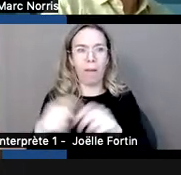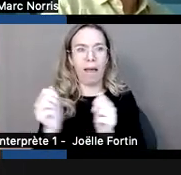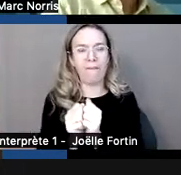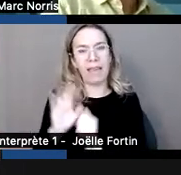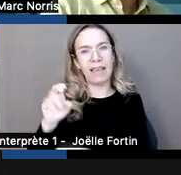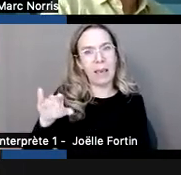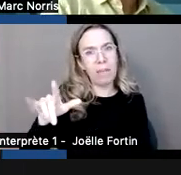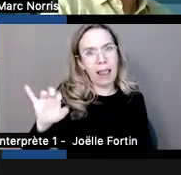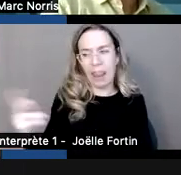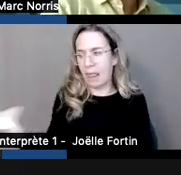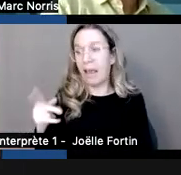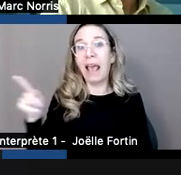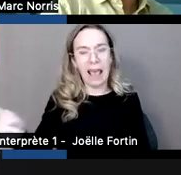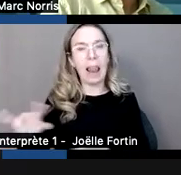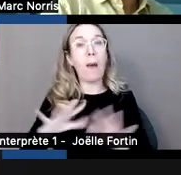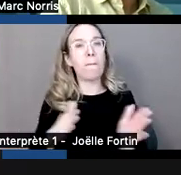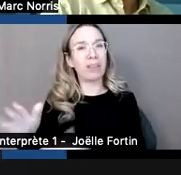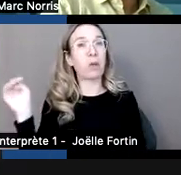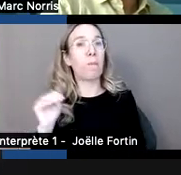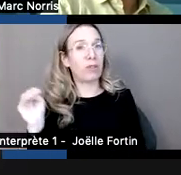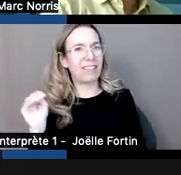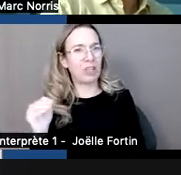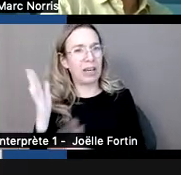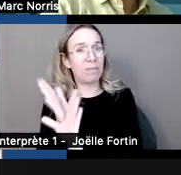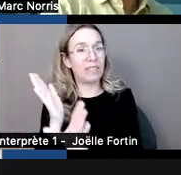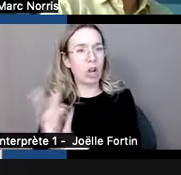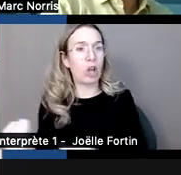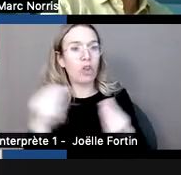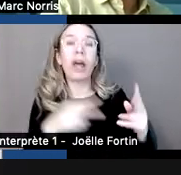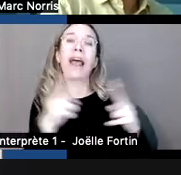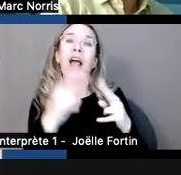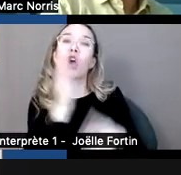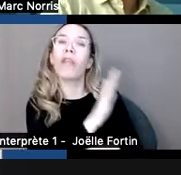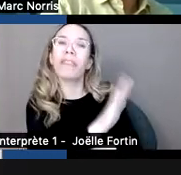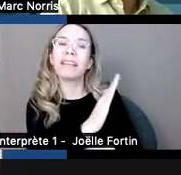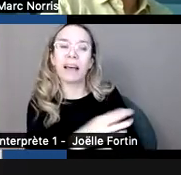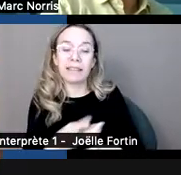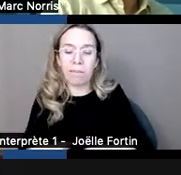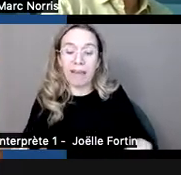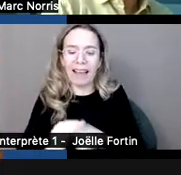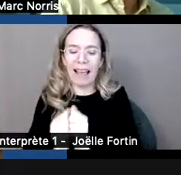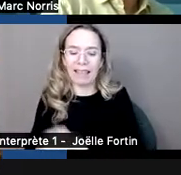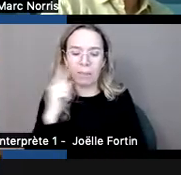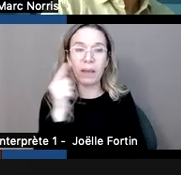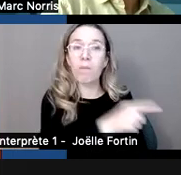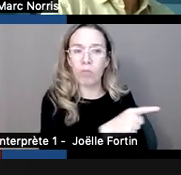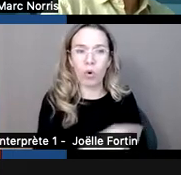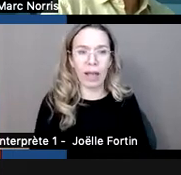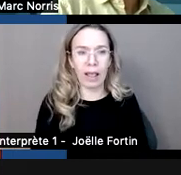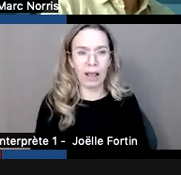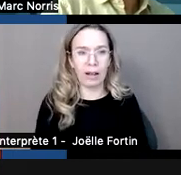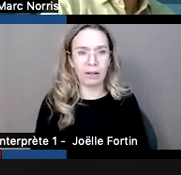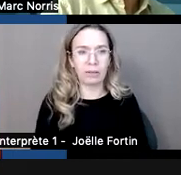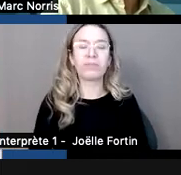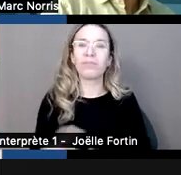d'Émilie. Formée à la méthode Montessori, la psychologue va stimuler ses connaissances avec du matériel adapté. C'est